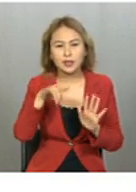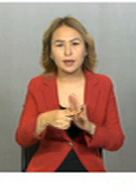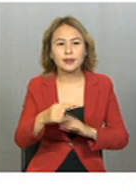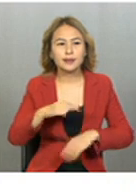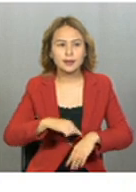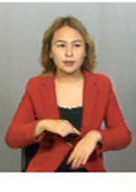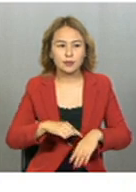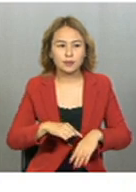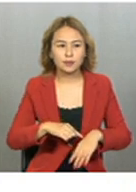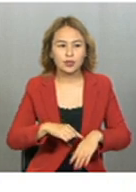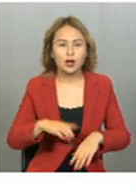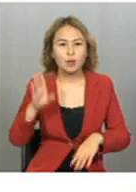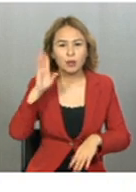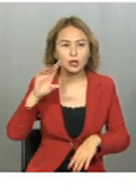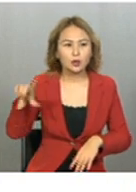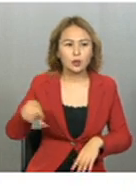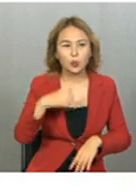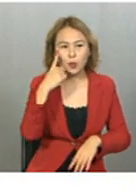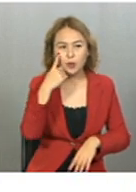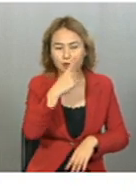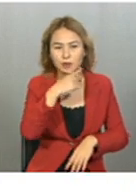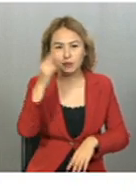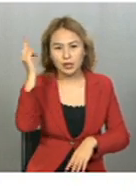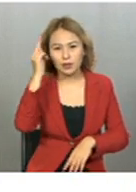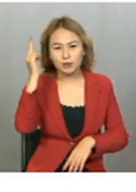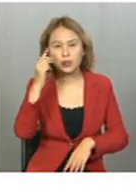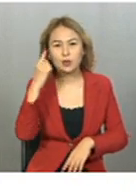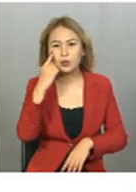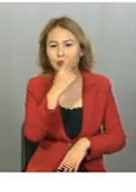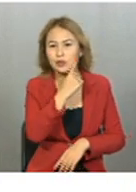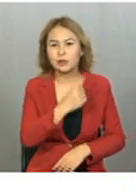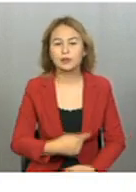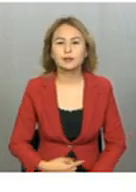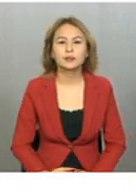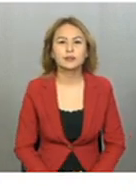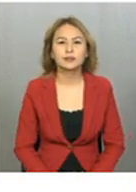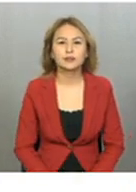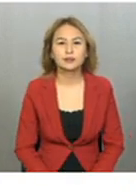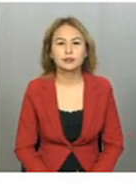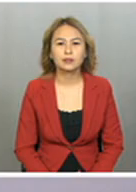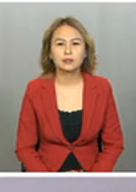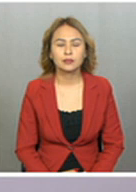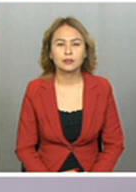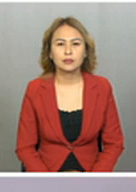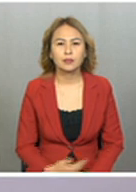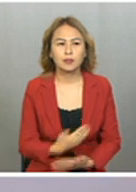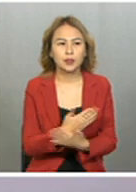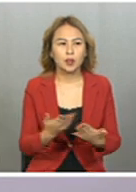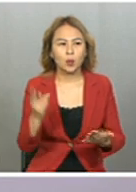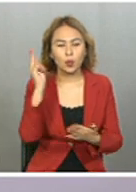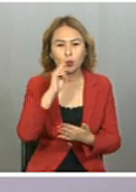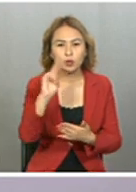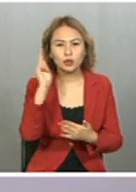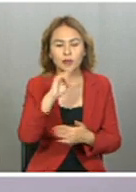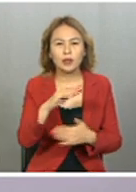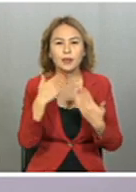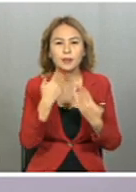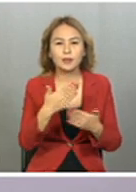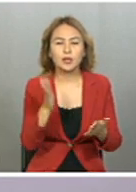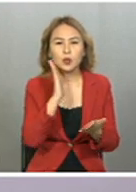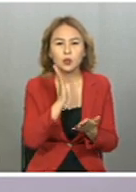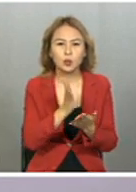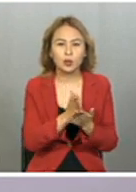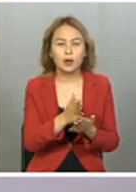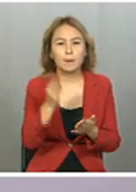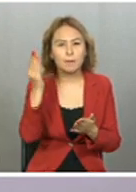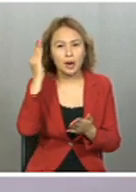терең сезім. Бұлақтың көзі, білімнің көзі. Міне, оқушылар, біз тура мағыналы